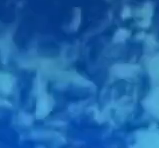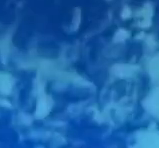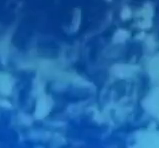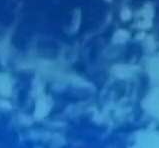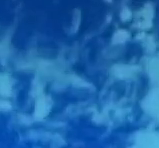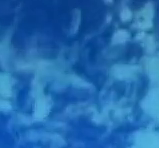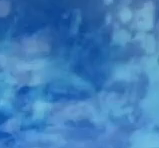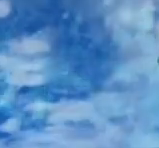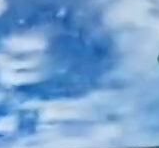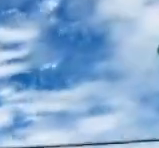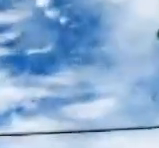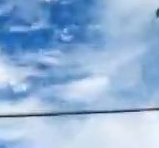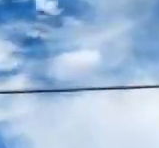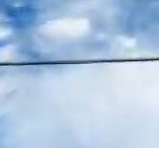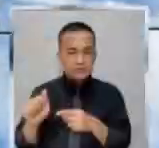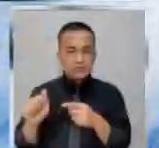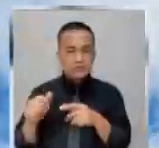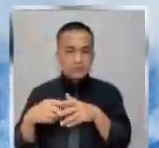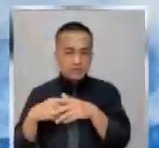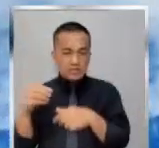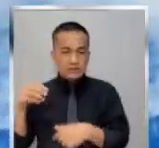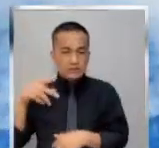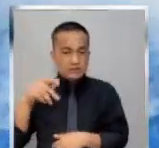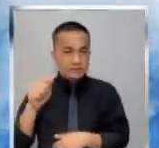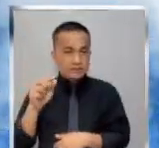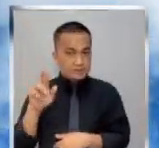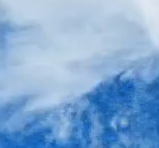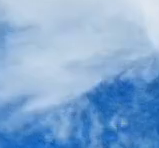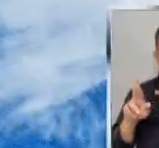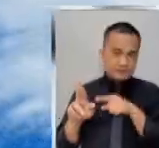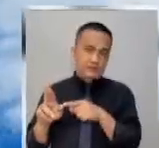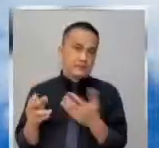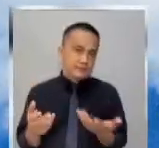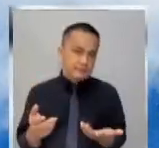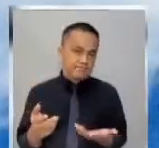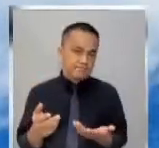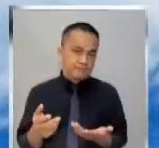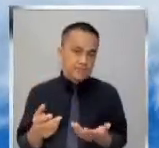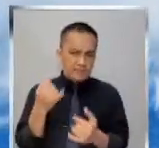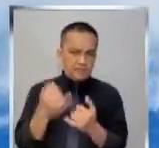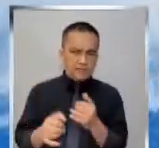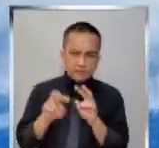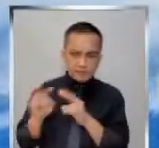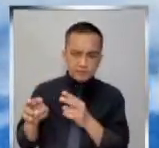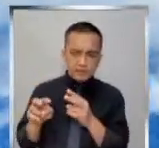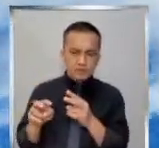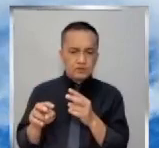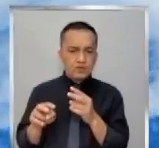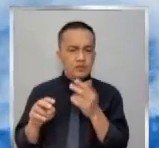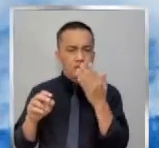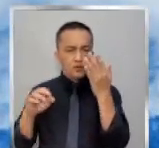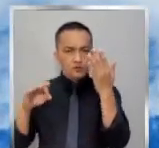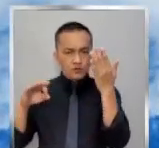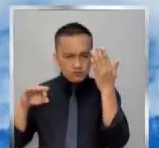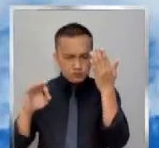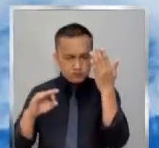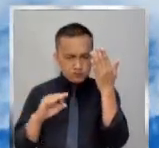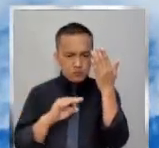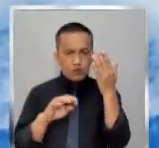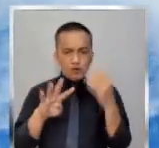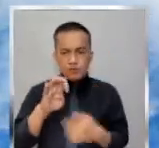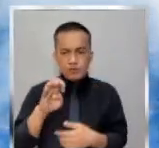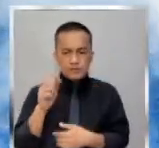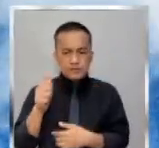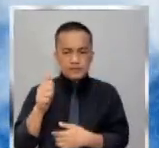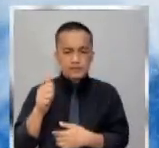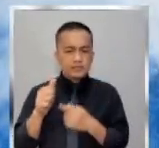pag-asa. Nasa labas yan ng Philippine Area of Responsibility. Huli itong namataan sa layong 410 kilometers